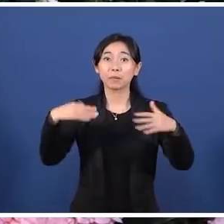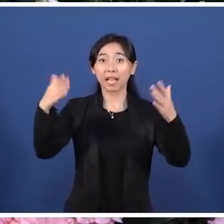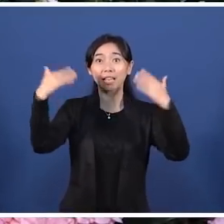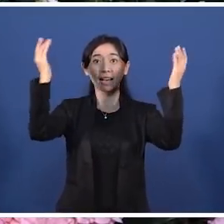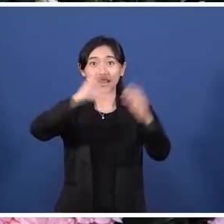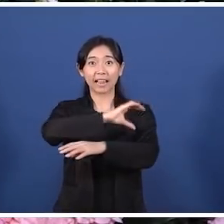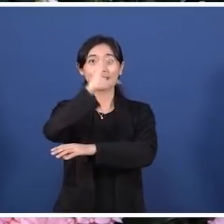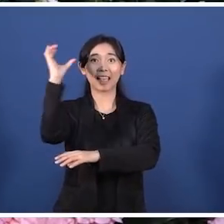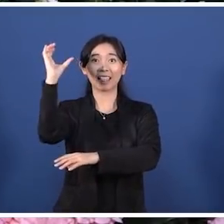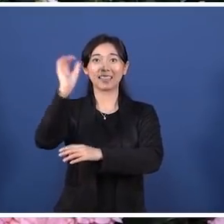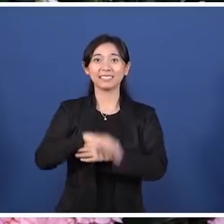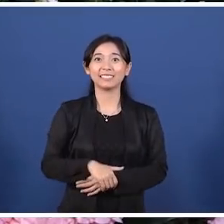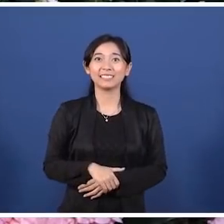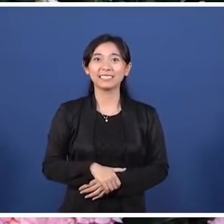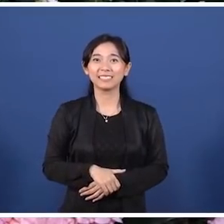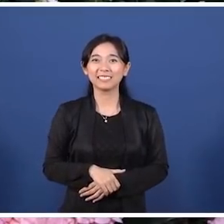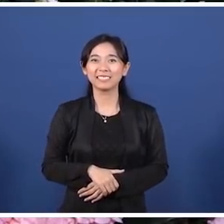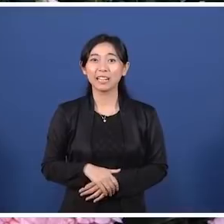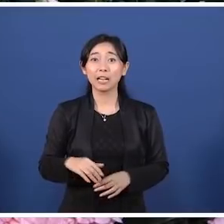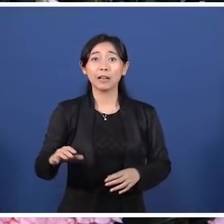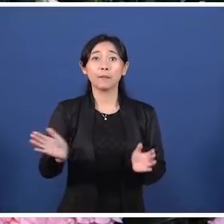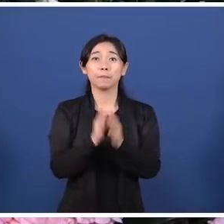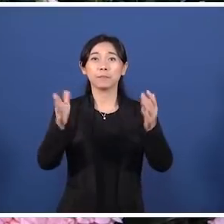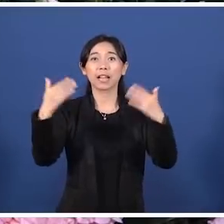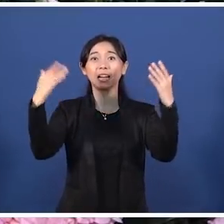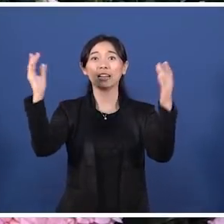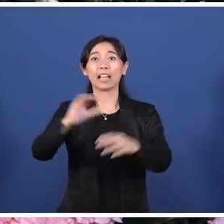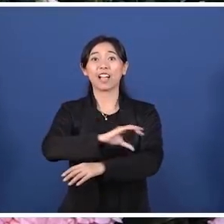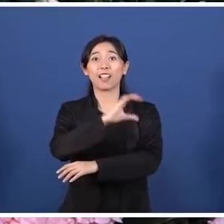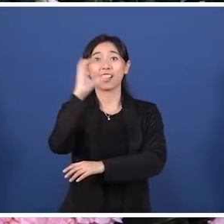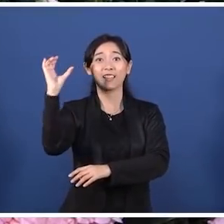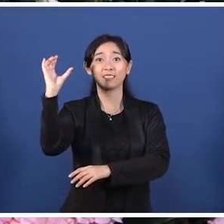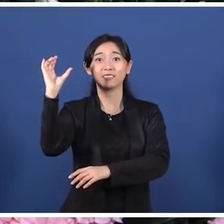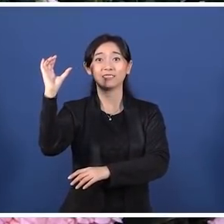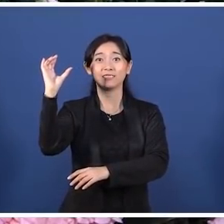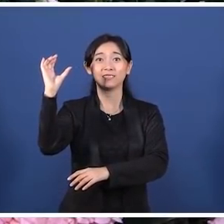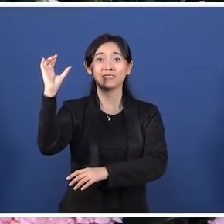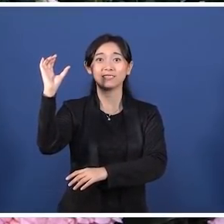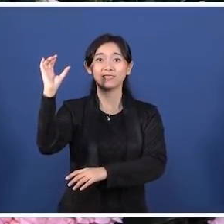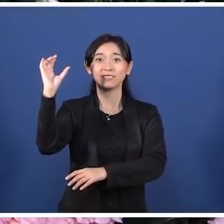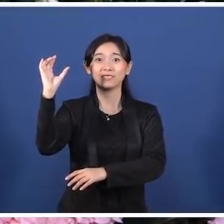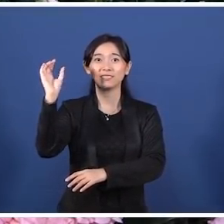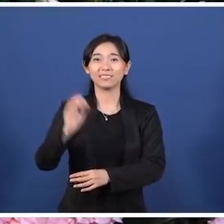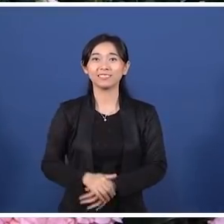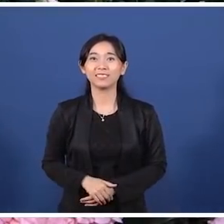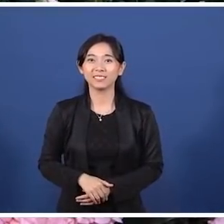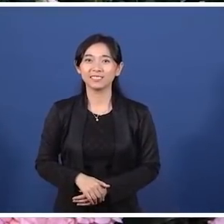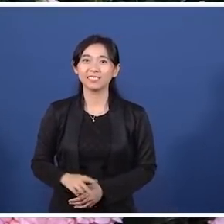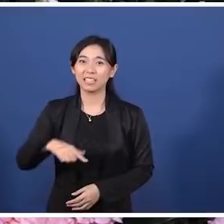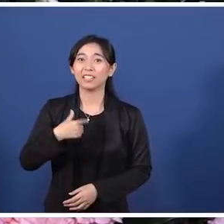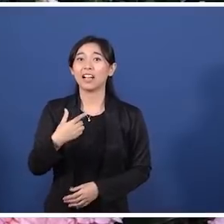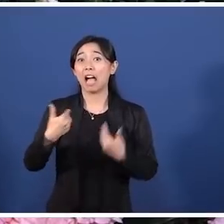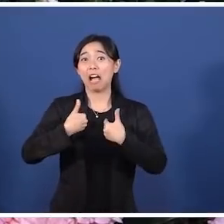Natal. Bukan berarti merayakan Natal itu adalah kalimat yang salah. Tetapi merayakan Natal tekanannya lebih kepada